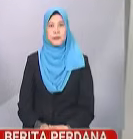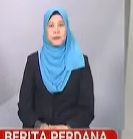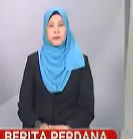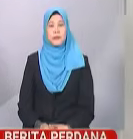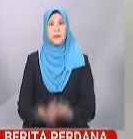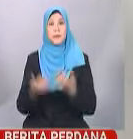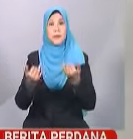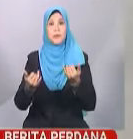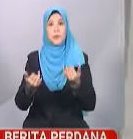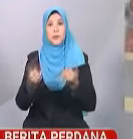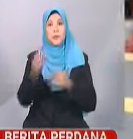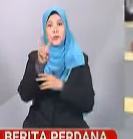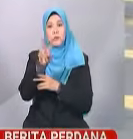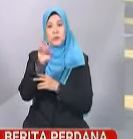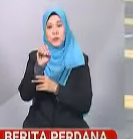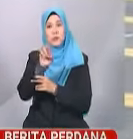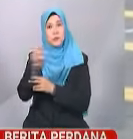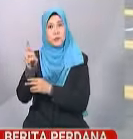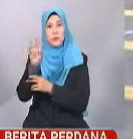Setakat ini,